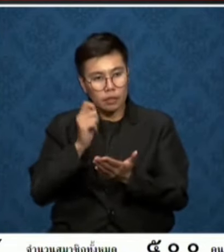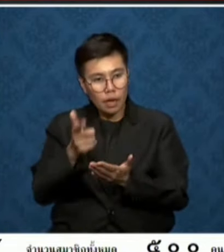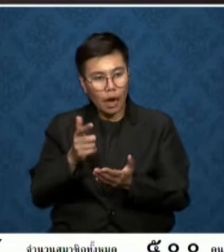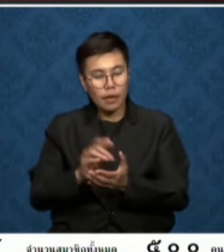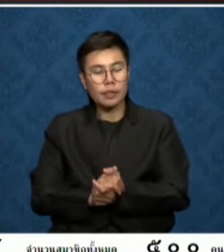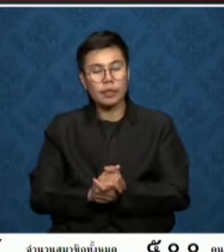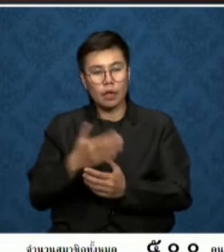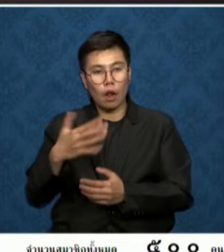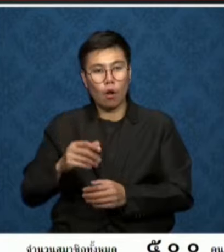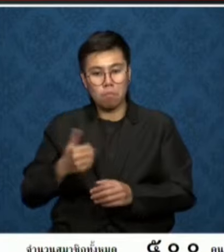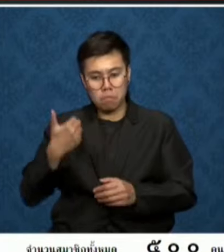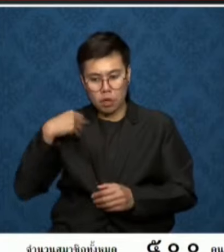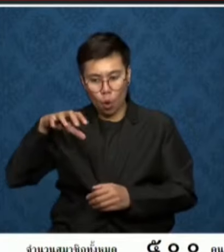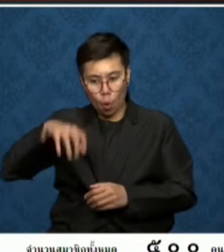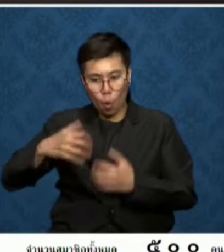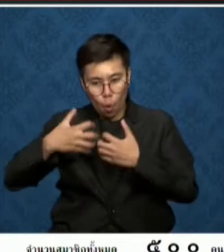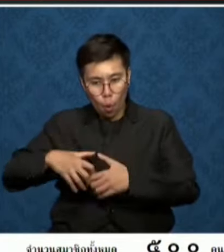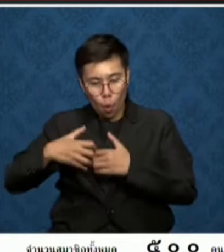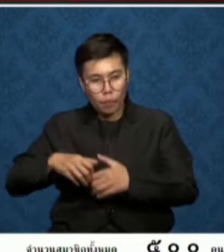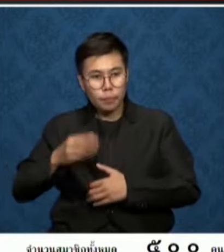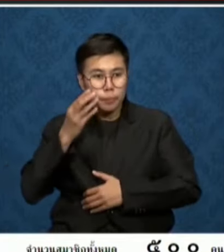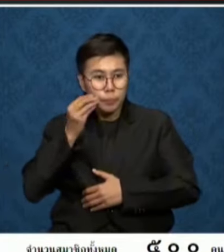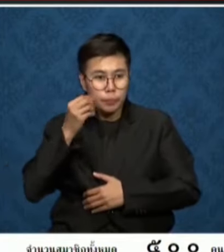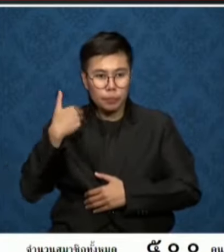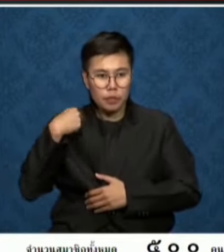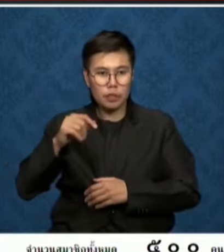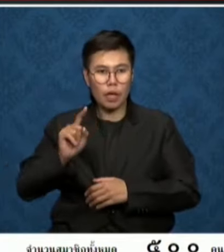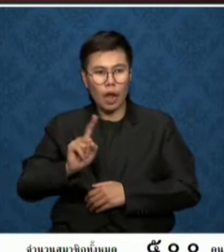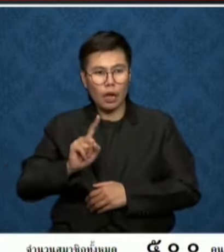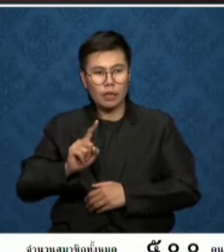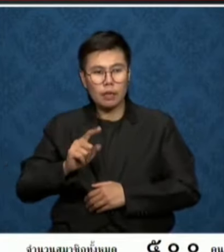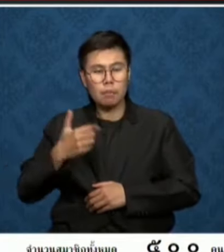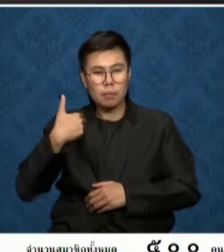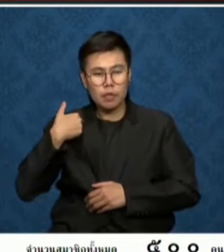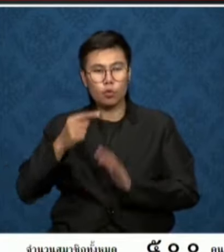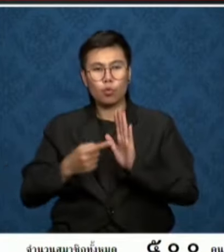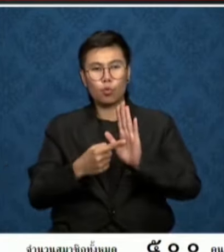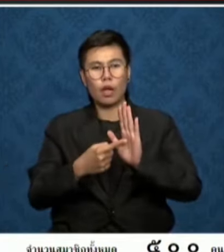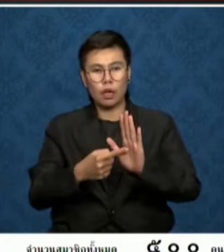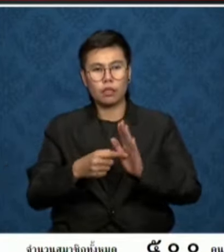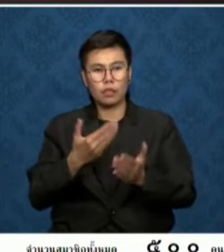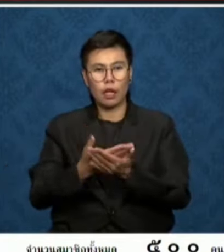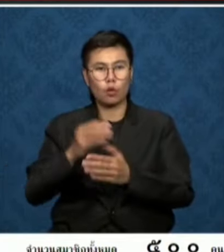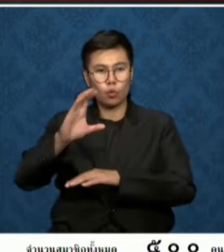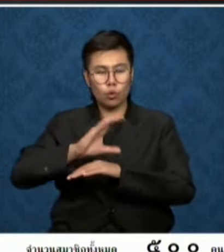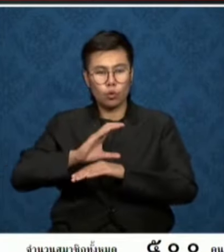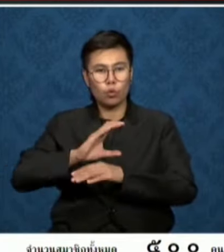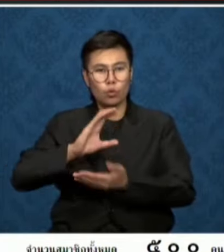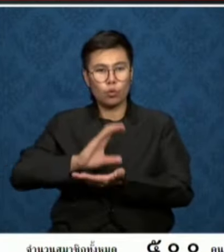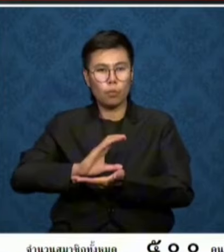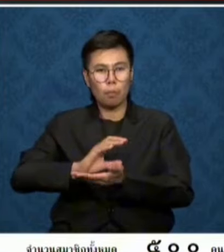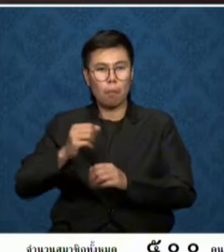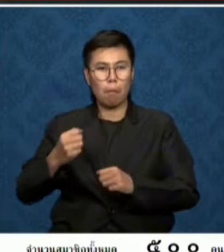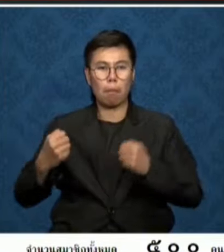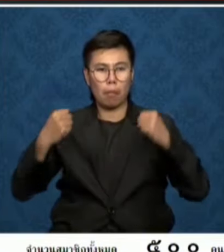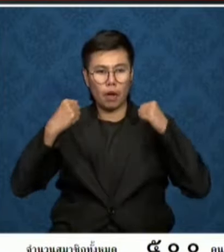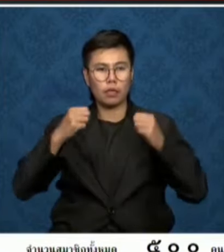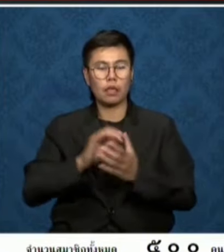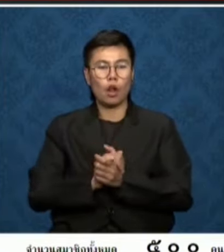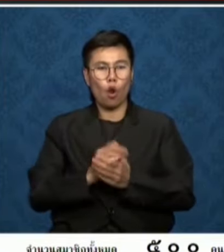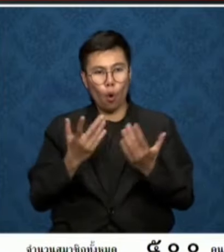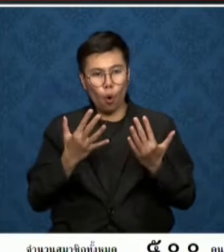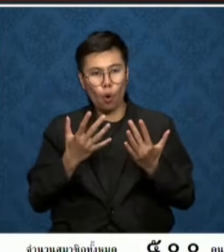โรงไฟฟ้าขนาดเล็กพวกนี้ทั้งที่เรามีกลไกอื่นครับอย่างกองทุนทางด้านพลังงานที่ยังรอคอยการถูกนำไ